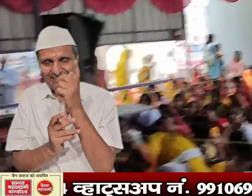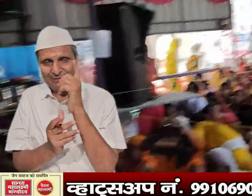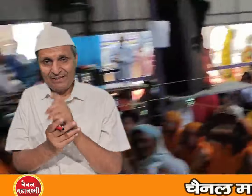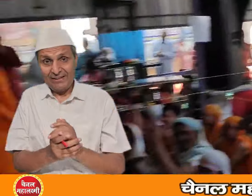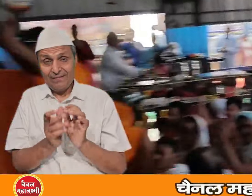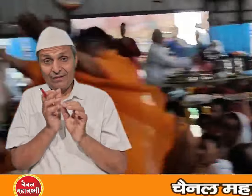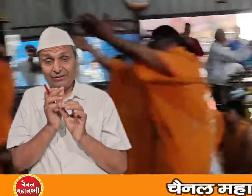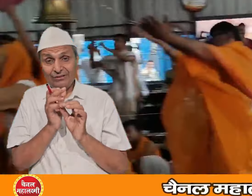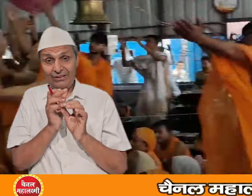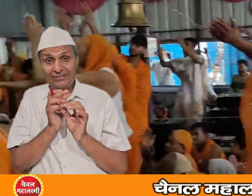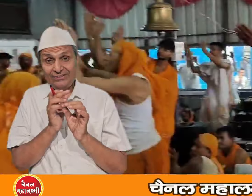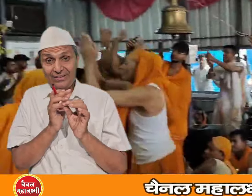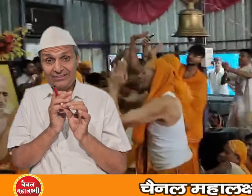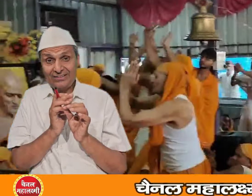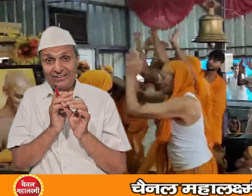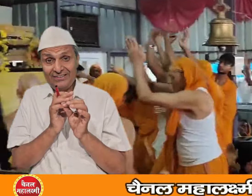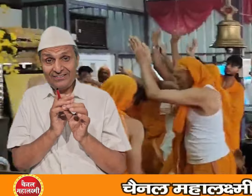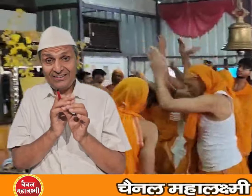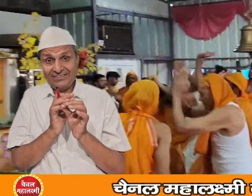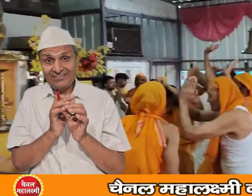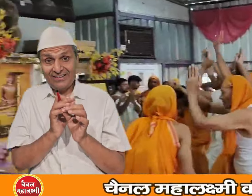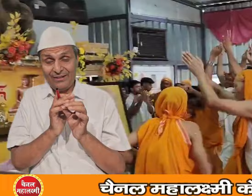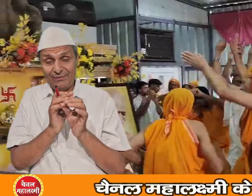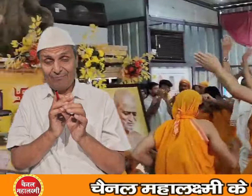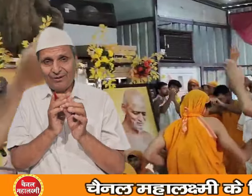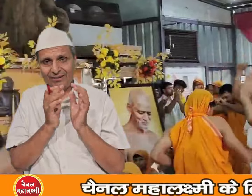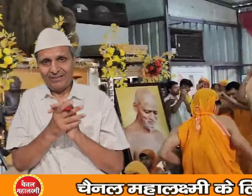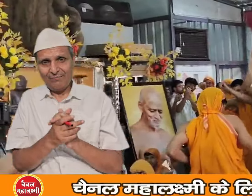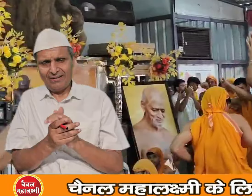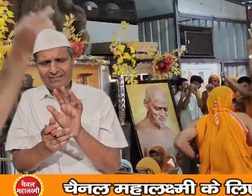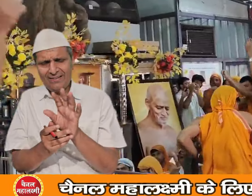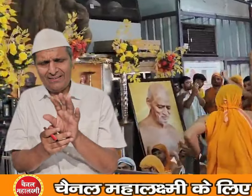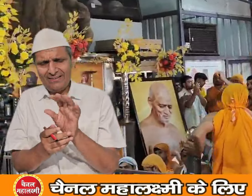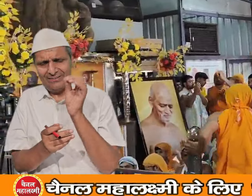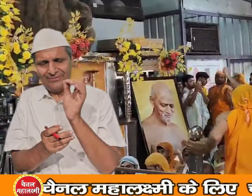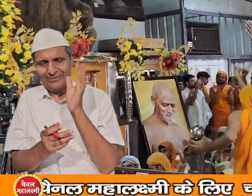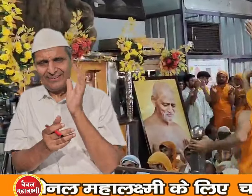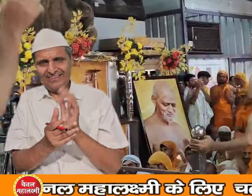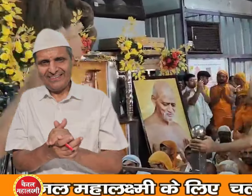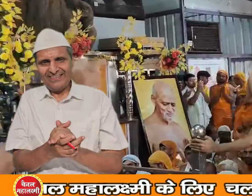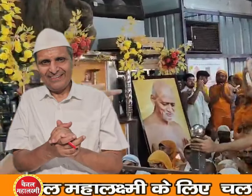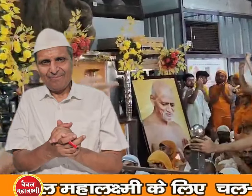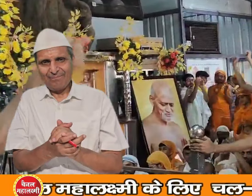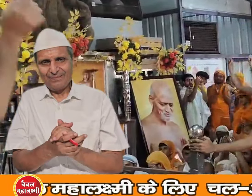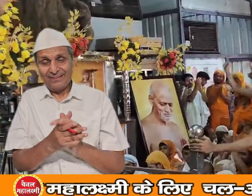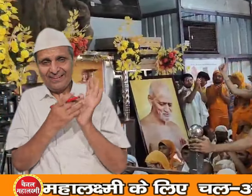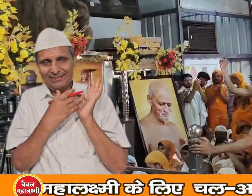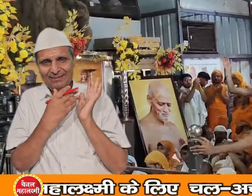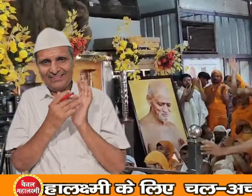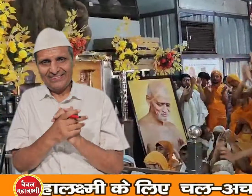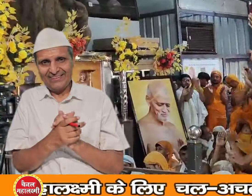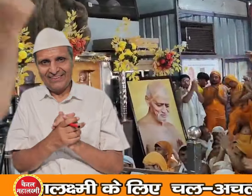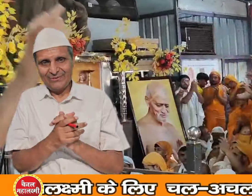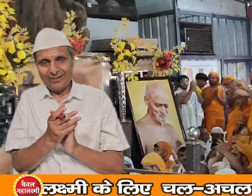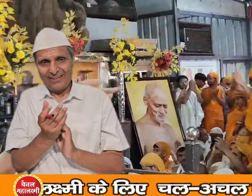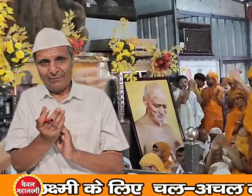आदिनाथ भगवान की 30 हज 3000 साल पुरानी प्रतिमा इस काल की नहीं चौथे काल की है गजब के